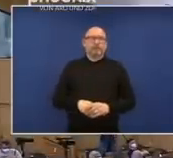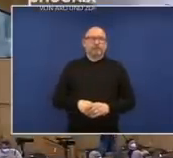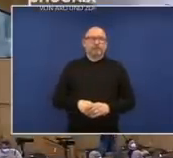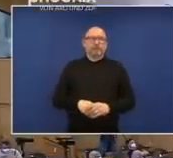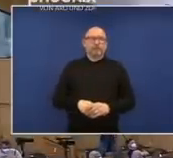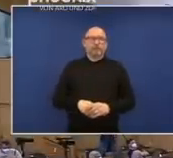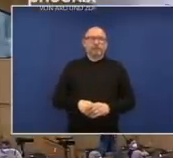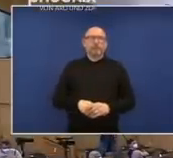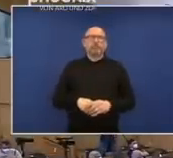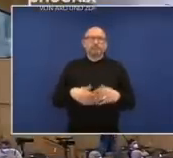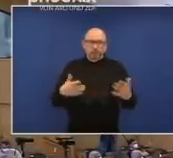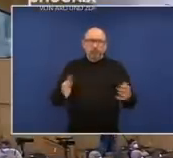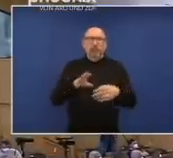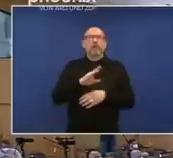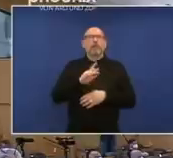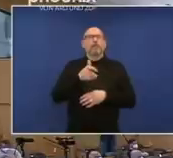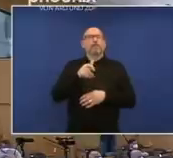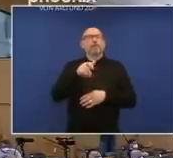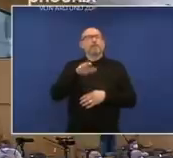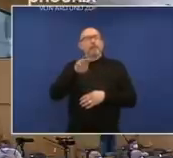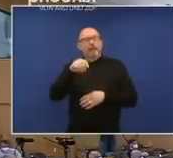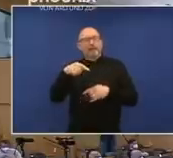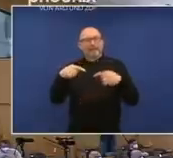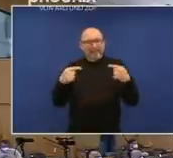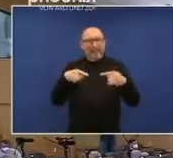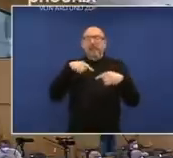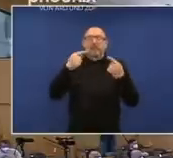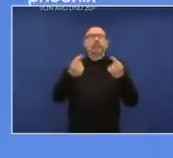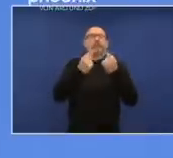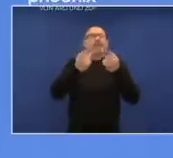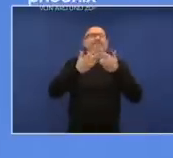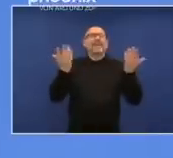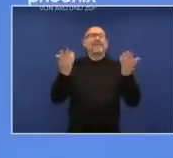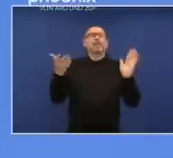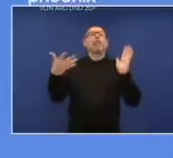vorhin gesagt habe, dass es um einen Streit um Prüfnormen geht.